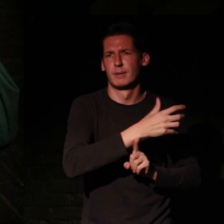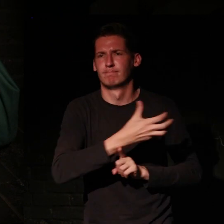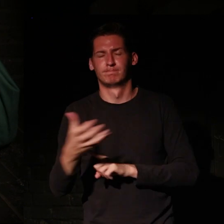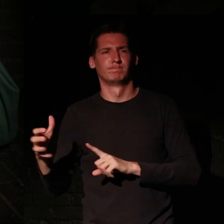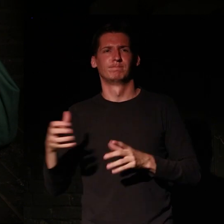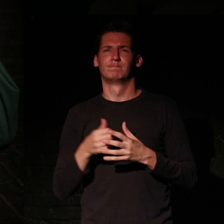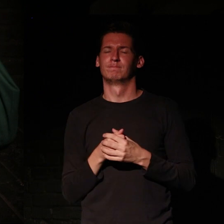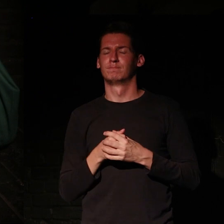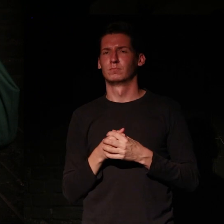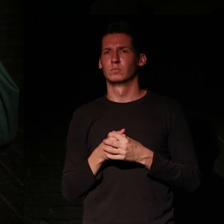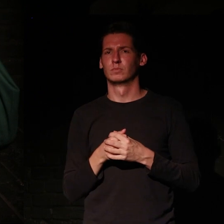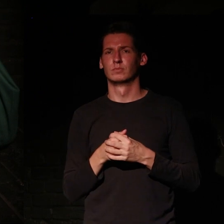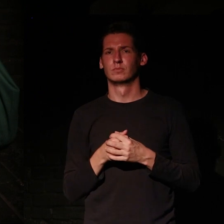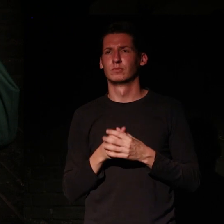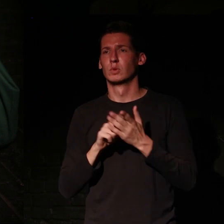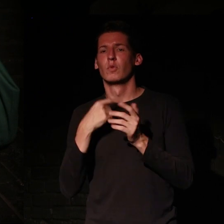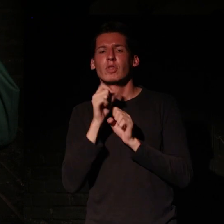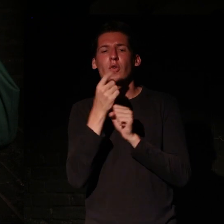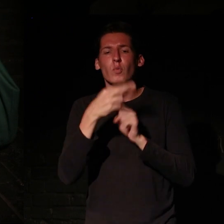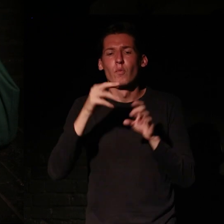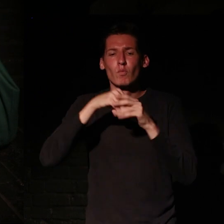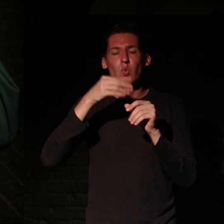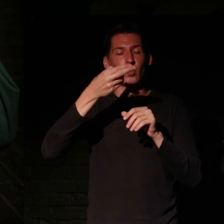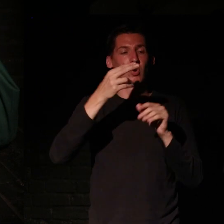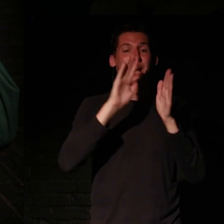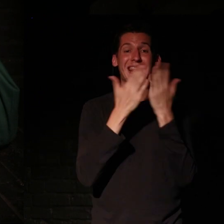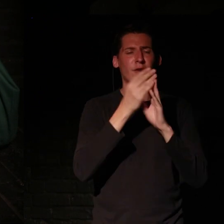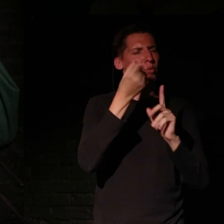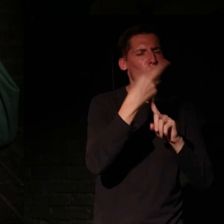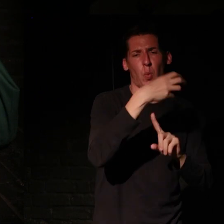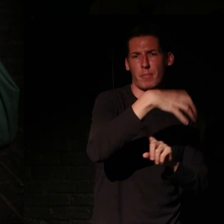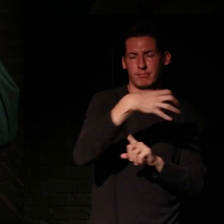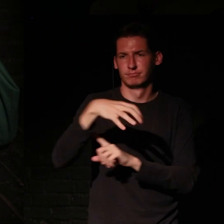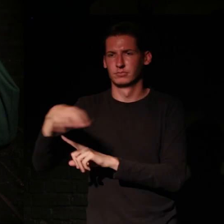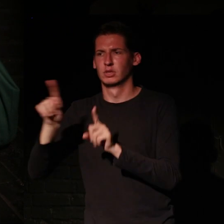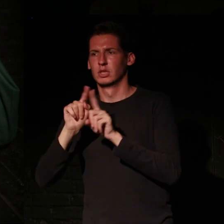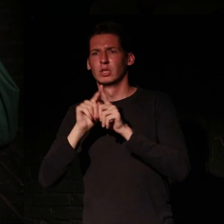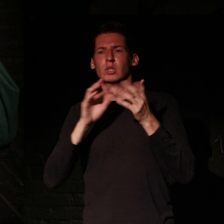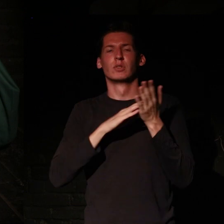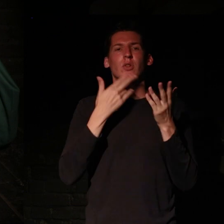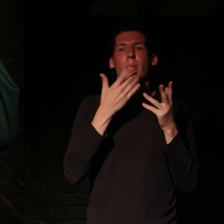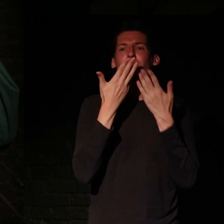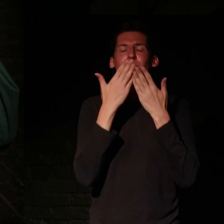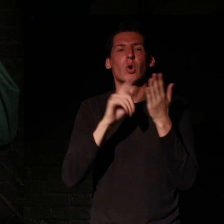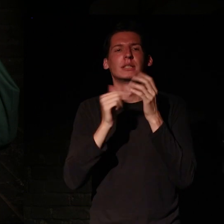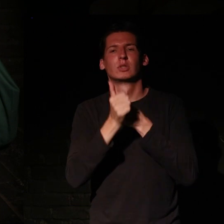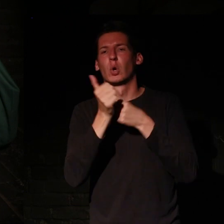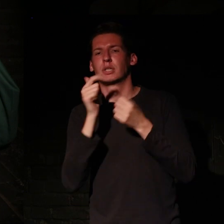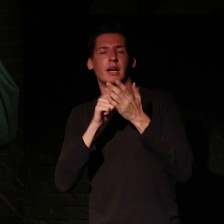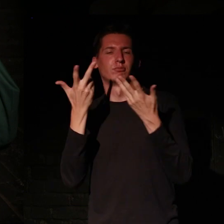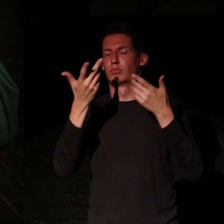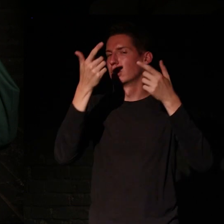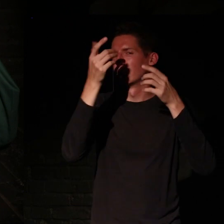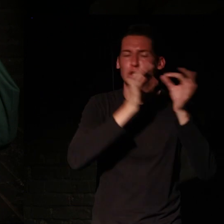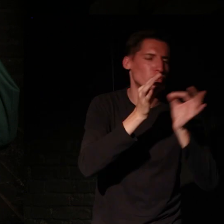to wielość rodzajów literackich i jest to wielość perspektyw, z jakiej przedstawiana jest czy